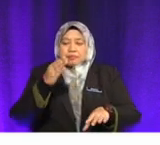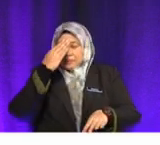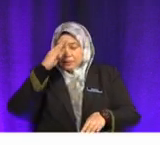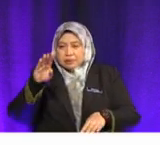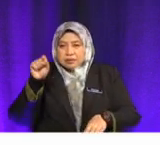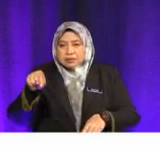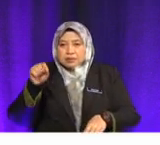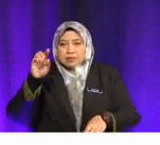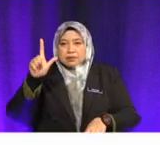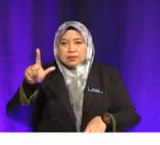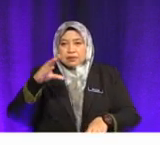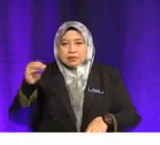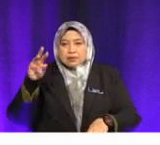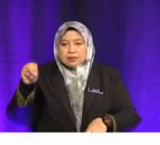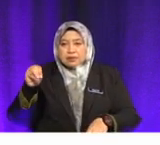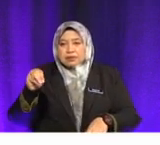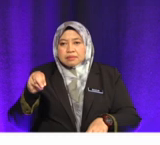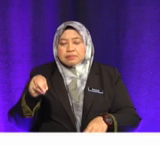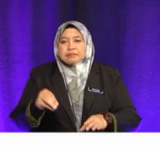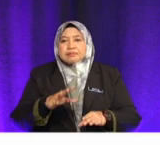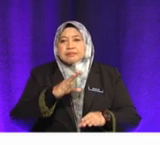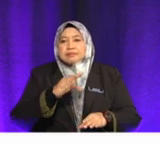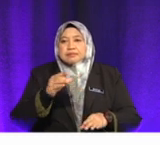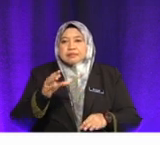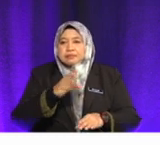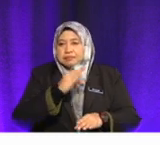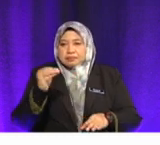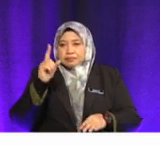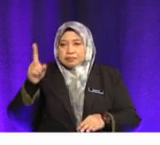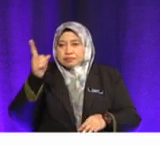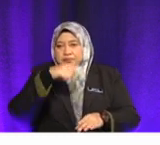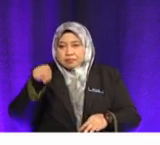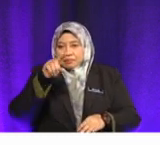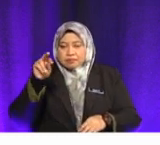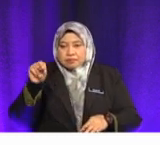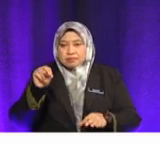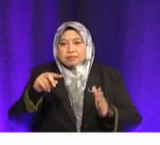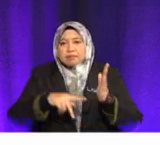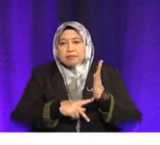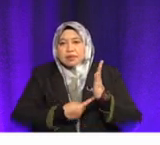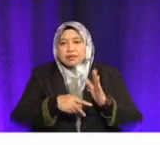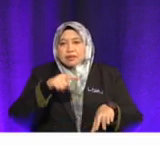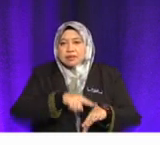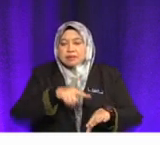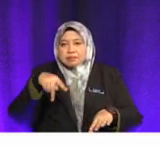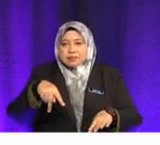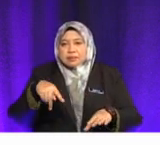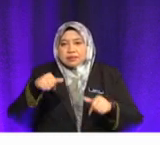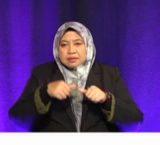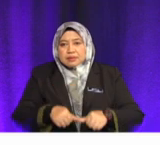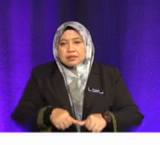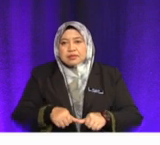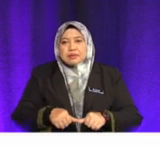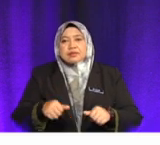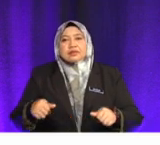dan juga di mana adalah garis lurus KM dan juga 1 bulatan berpusat di P itu titik tetap dengan jarak 2